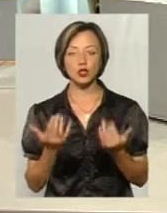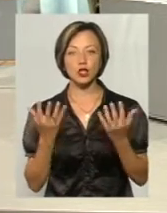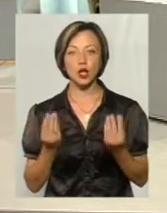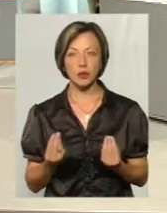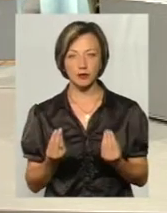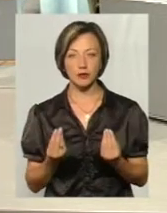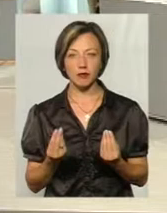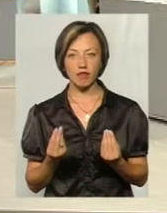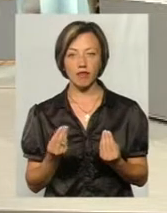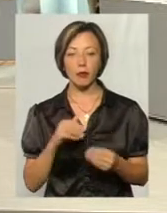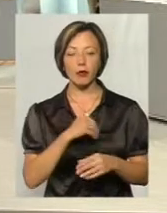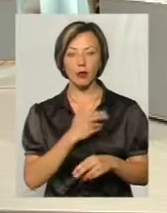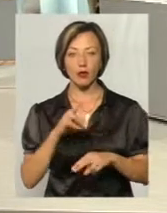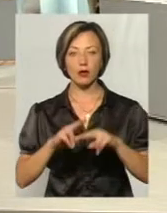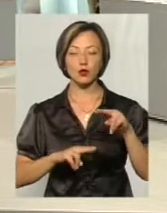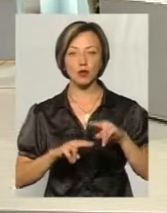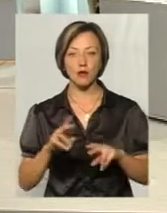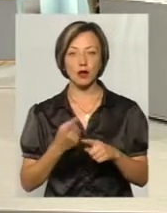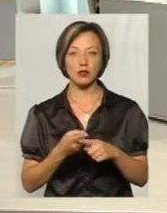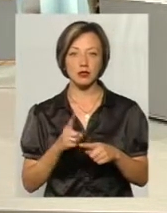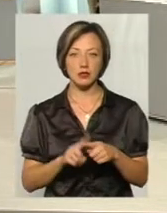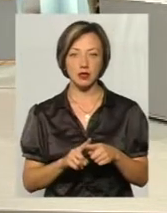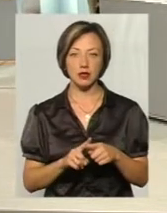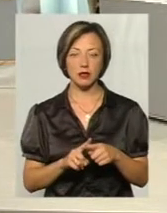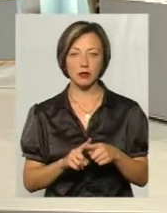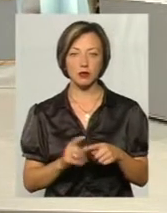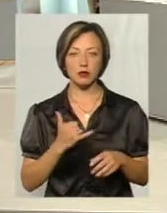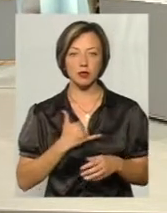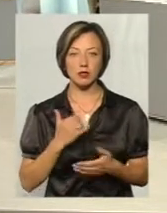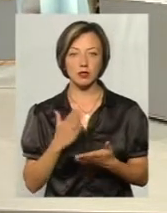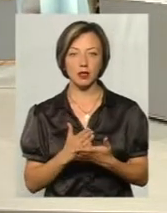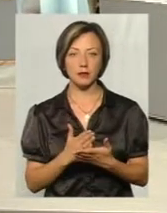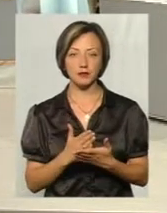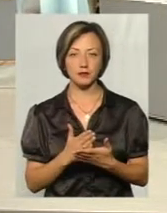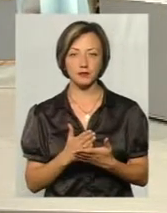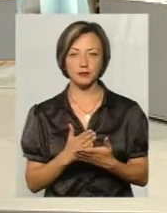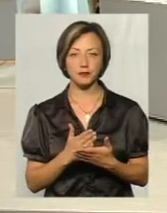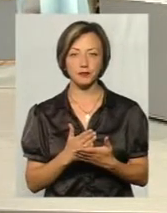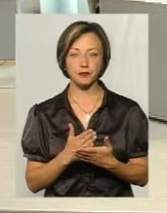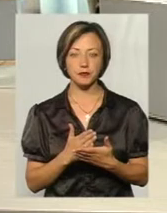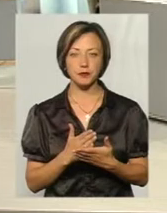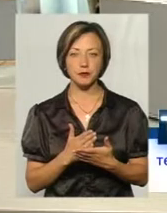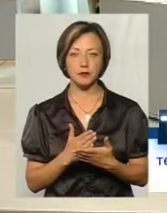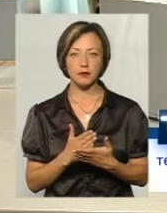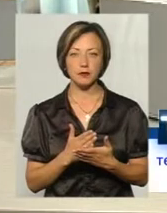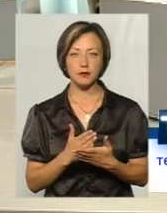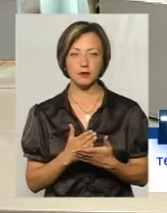виходять на ринок будівництва. Це у нас є такі, як